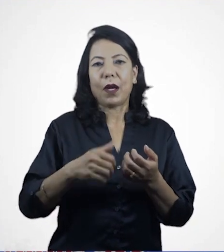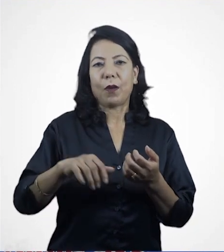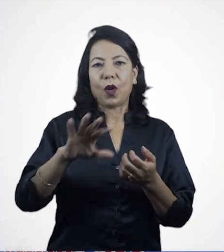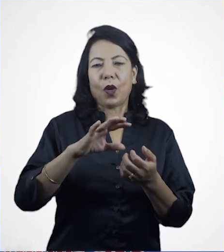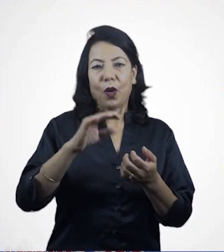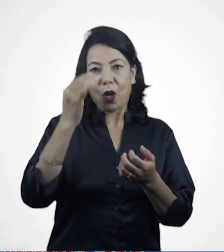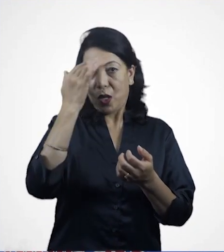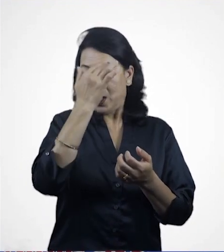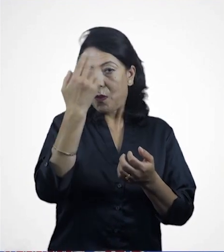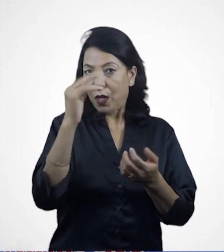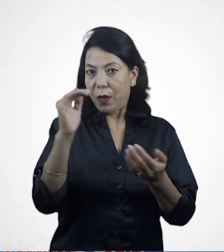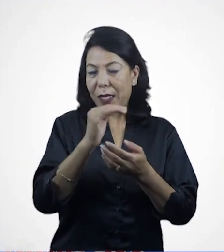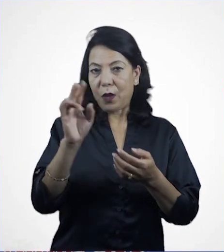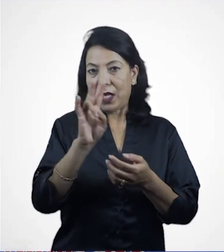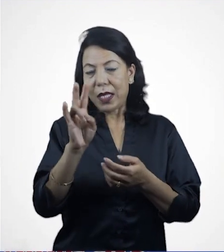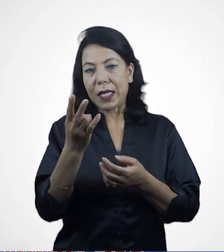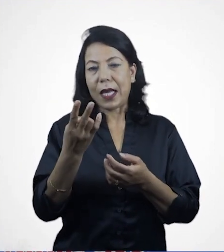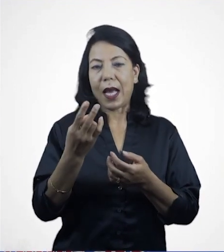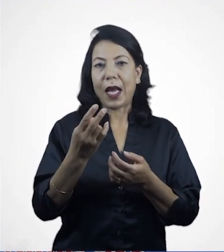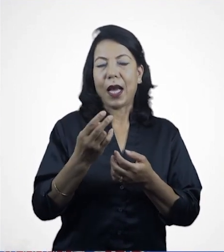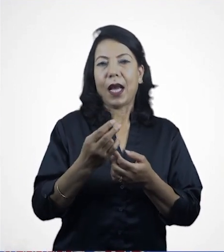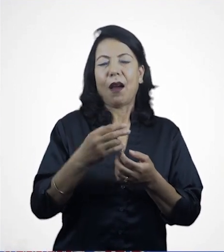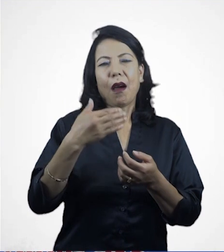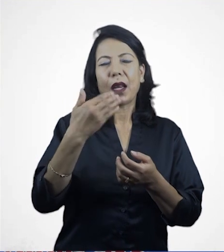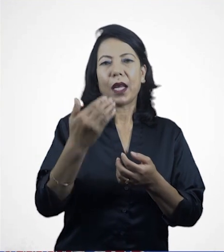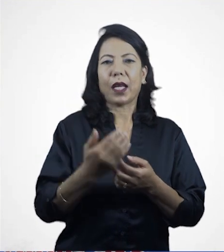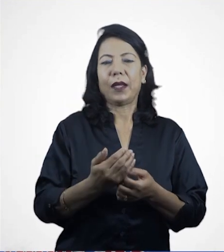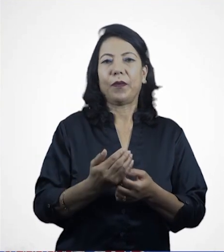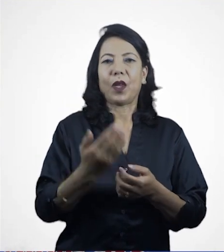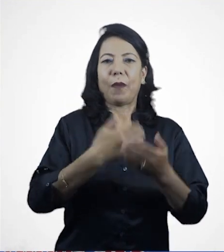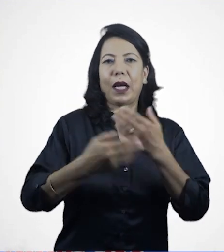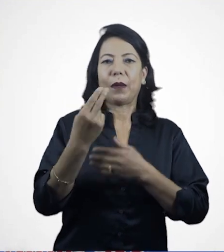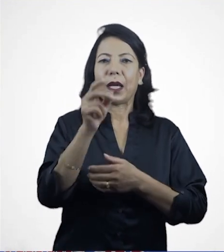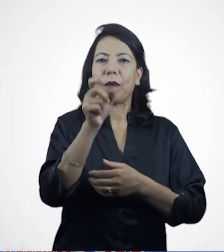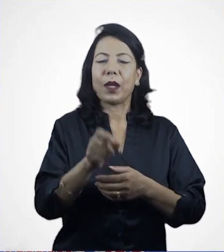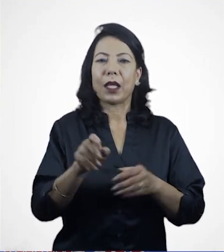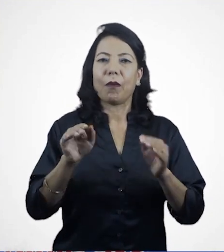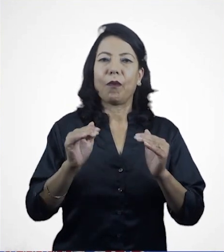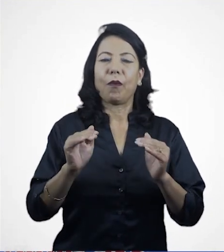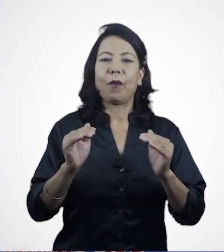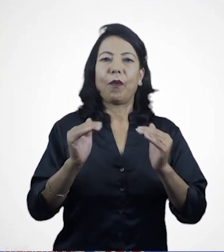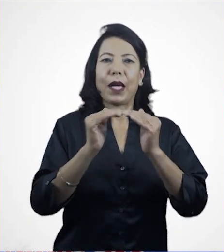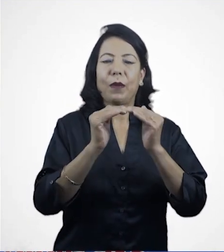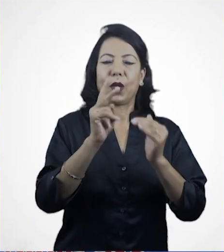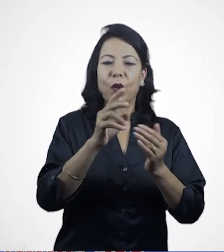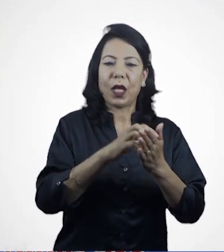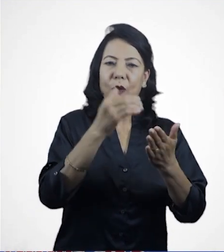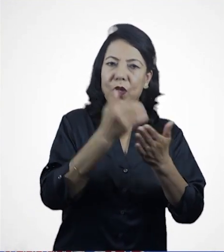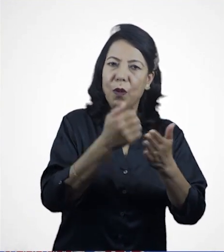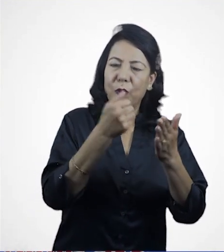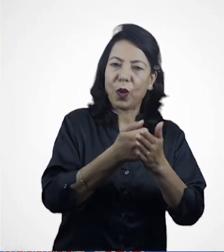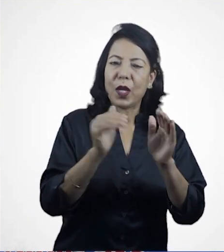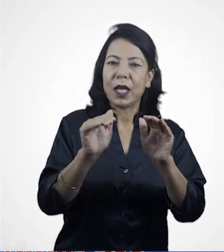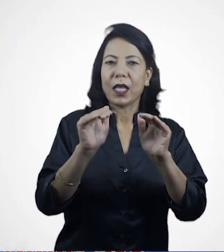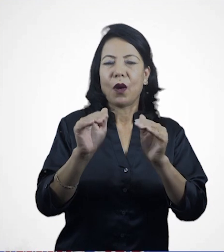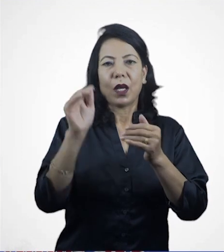अर्टिजम भायका बाल-वालीकार को उननारको सिच्छा सुन कर अरिक अपांगता वहाएका ब्यक्ति-सरा उनना लाका सरी तिया समने पुर्याओनी उननारको